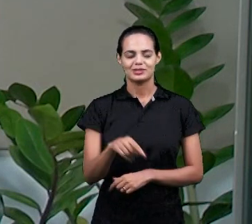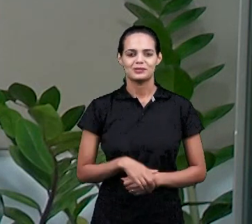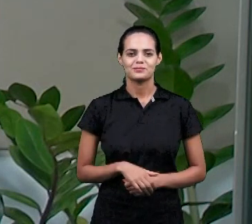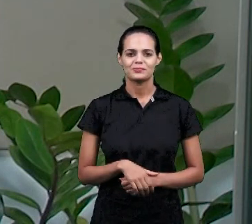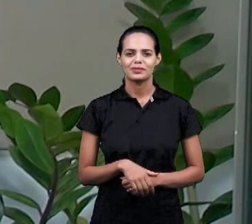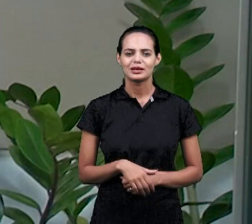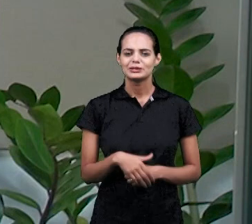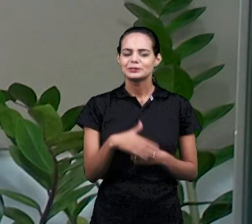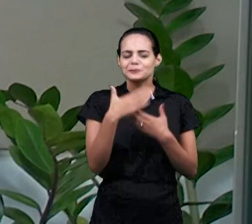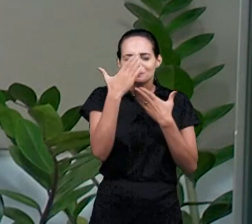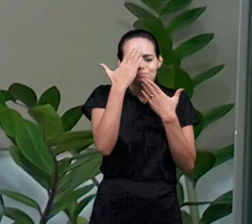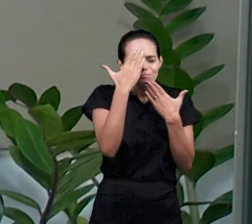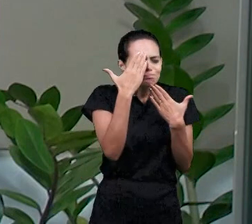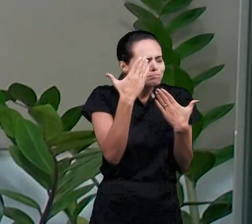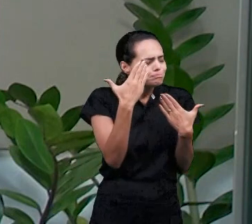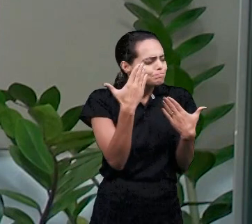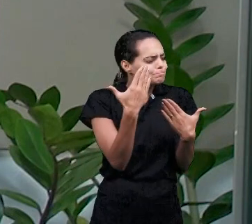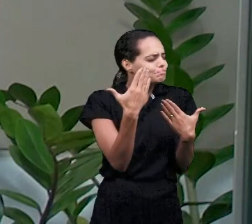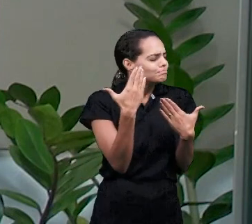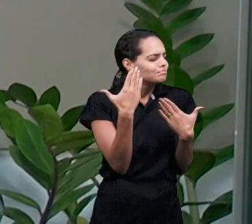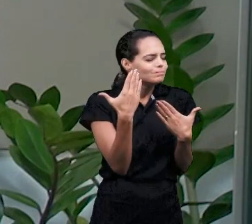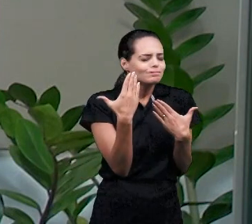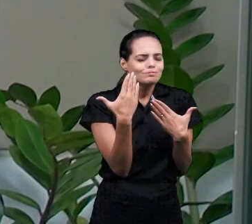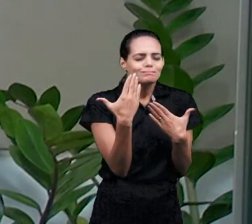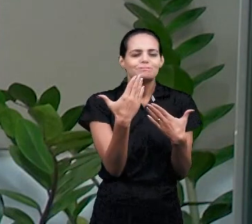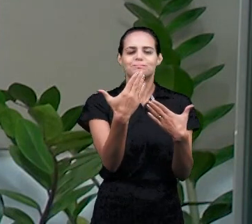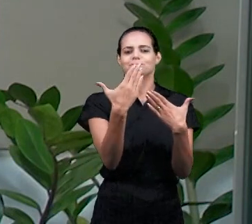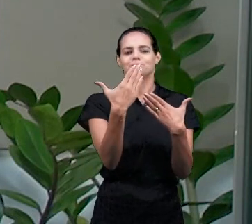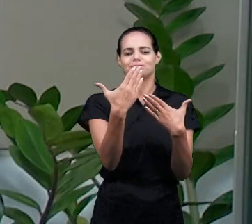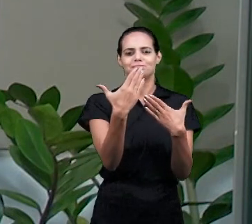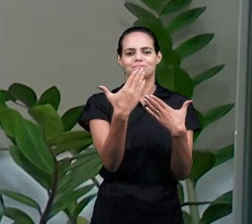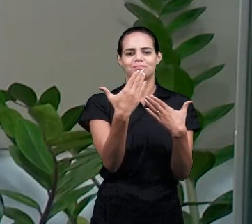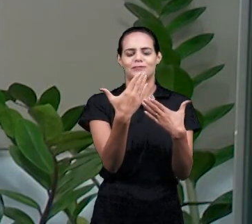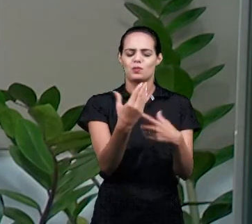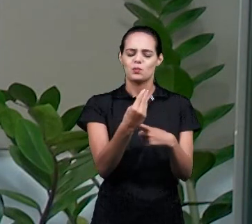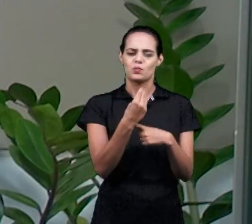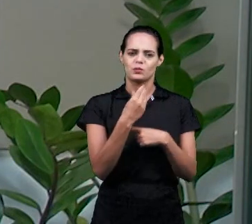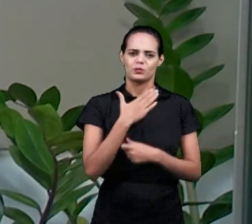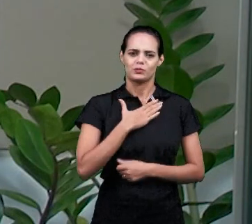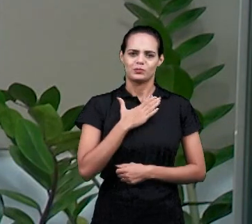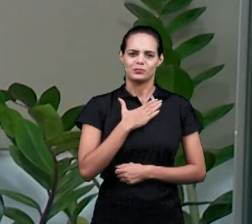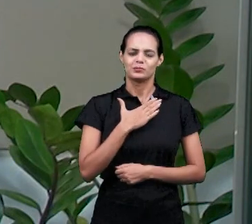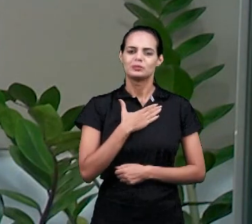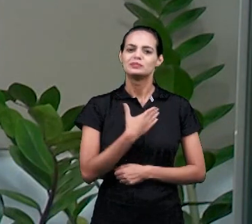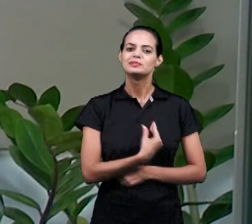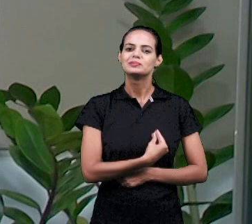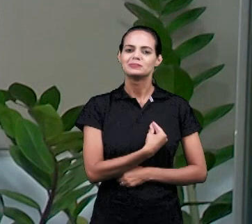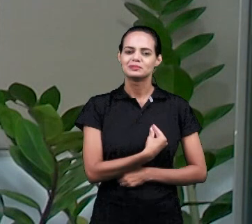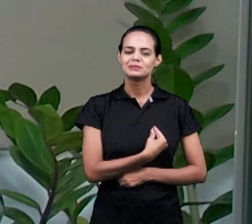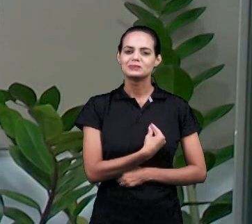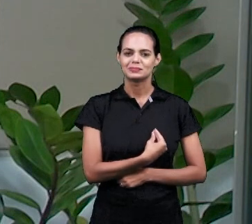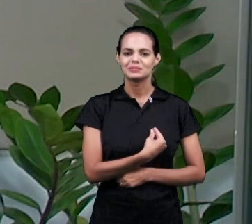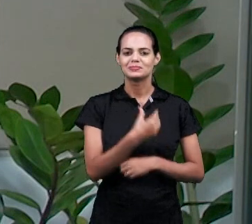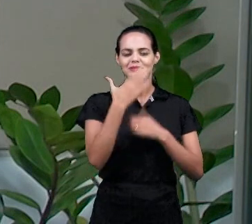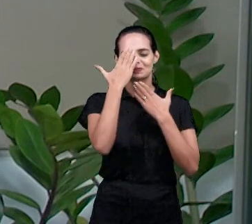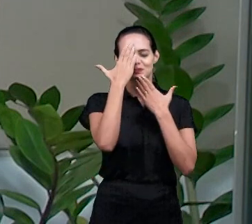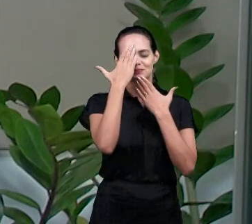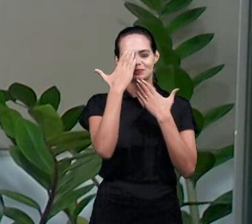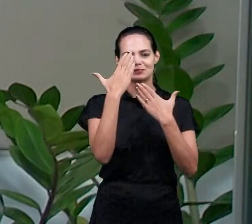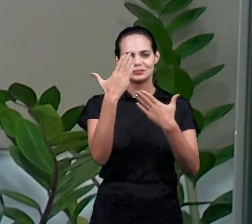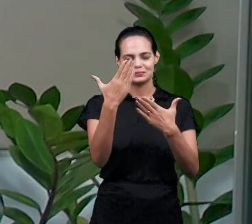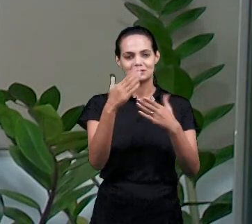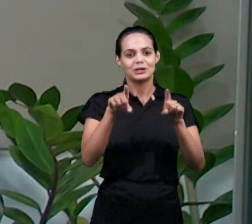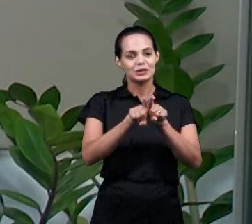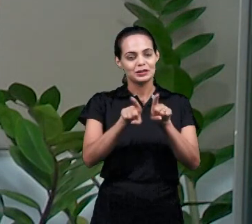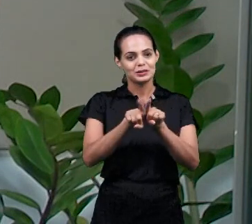manière très profonde le soin que le frère et sœur portent envers ma vie. Et je remercie tous les vœux et je retransmets